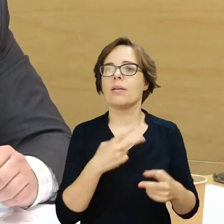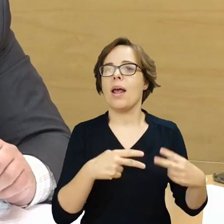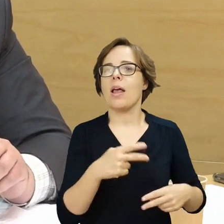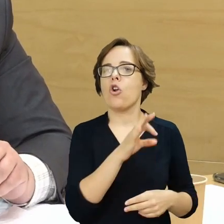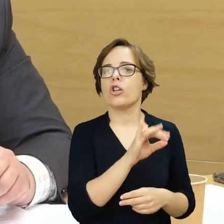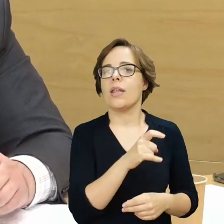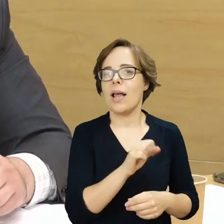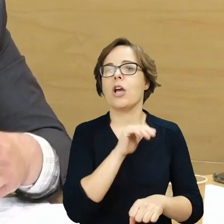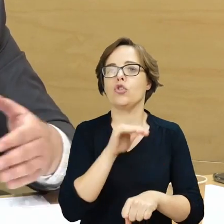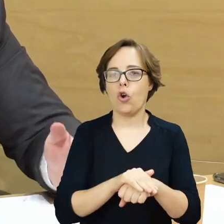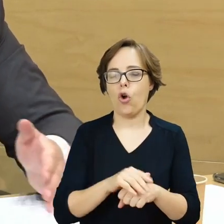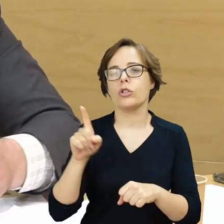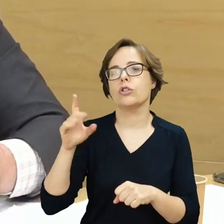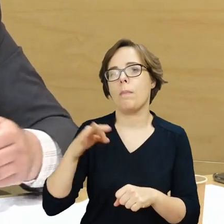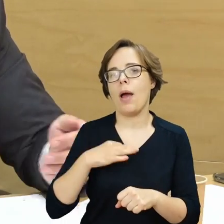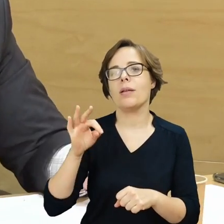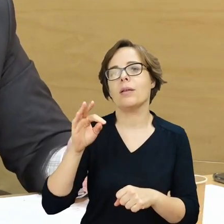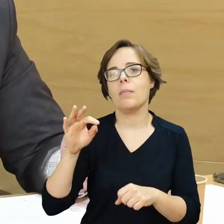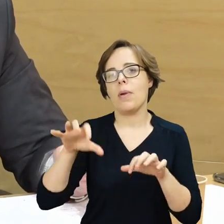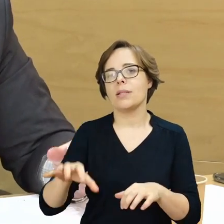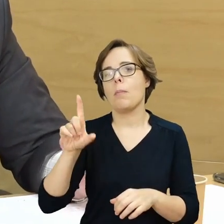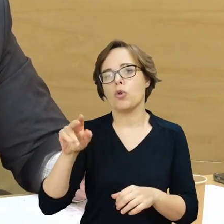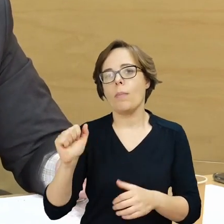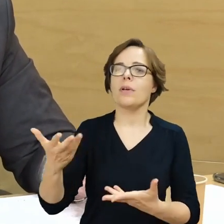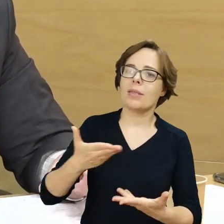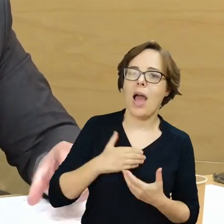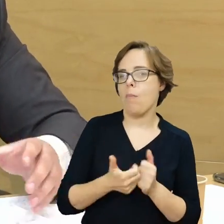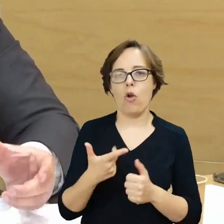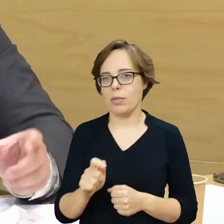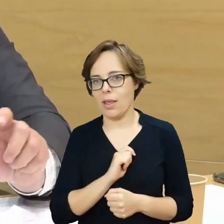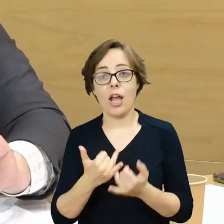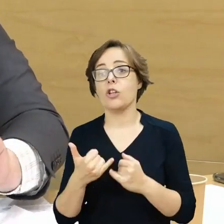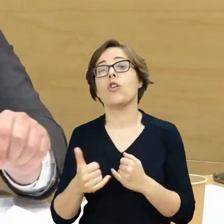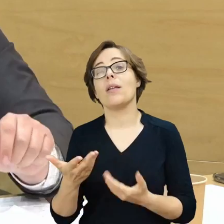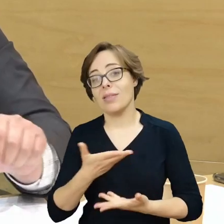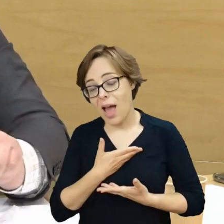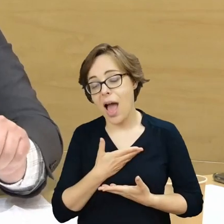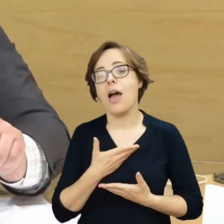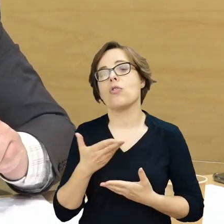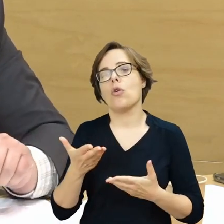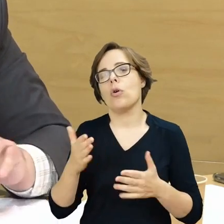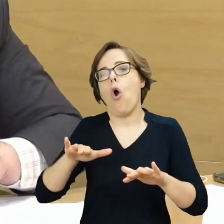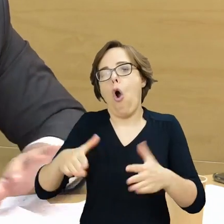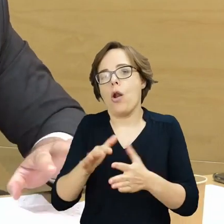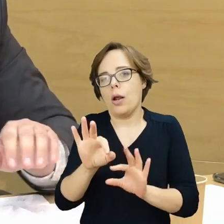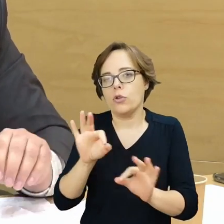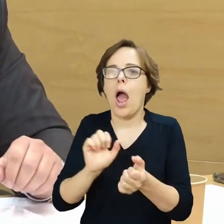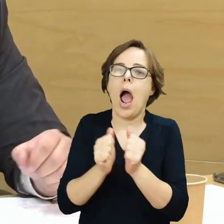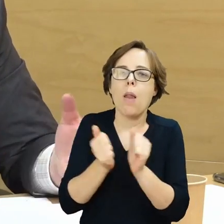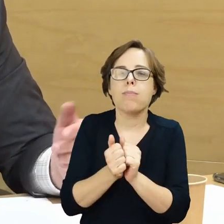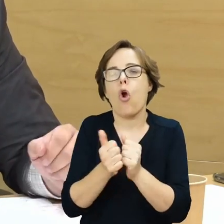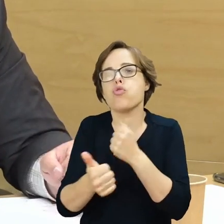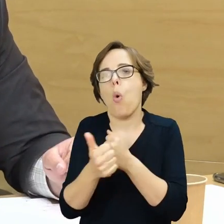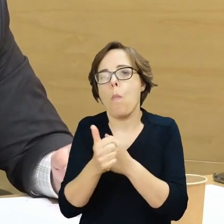pani prezes Przyłębska nam albo da, albo nie da, a jak nam da, to w ograniczonym zakresie, albo wyjmie nam konkretne dokumenty i powie, reszty nie